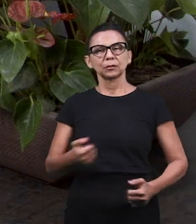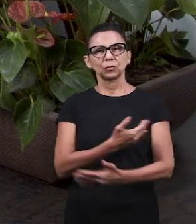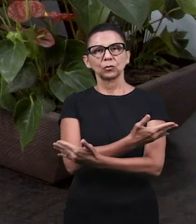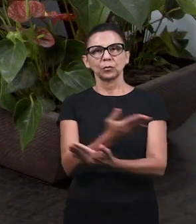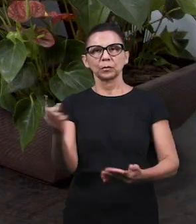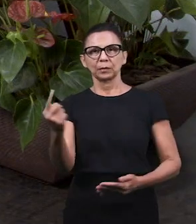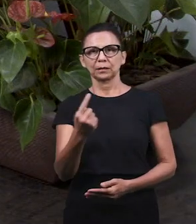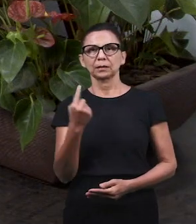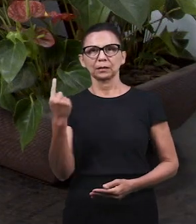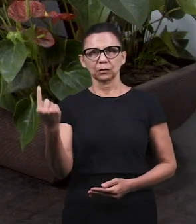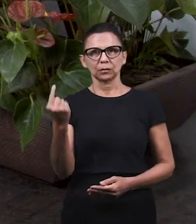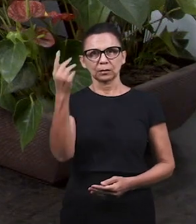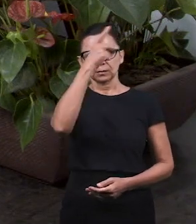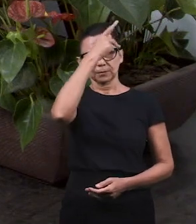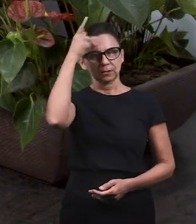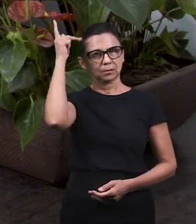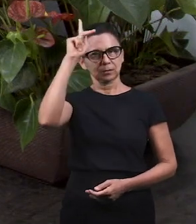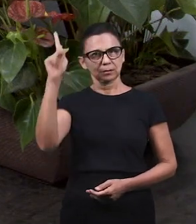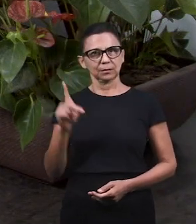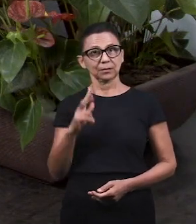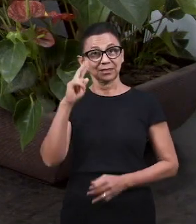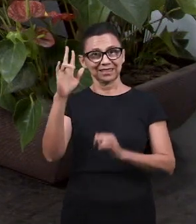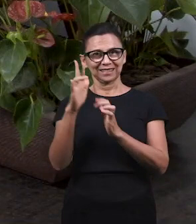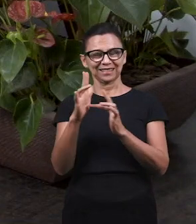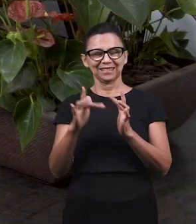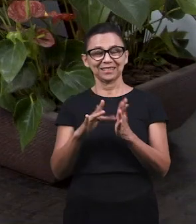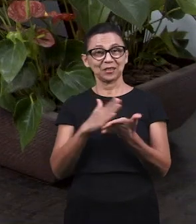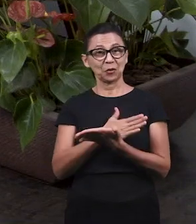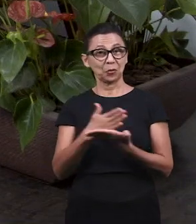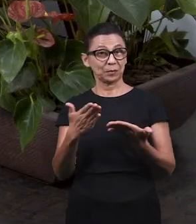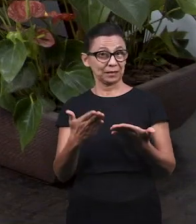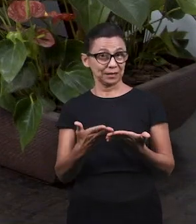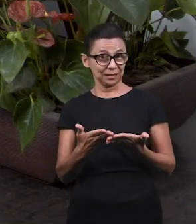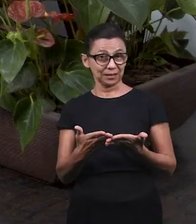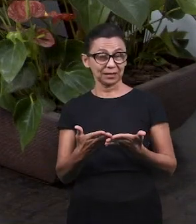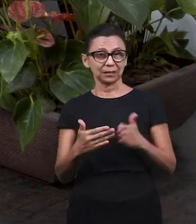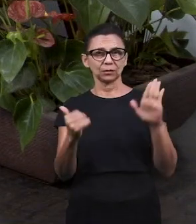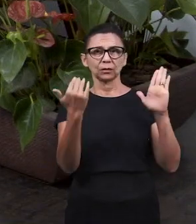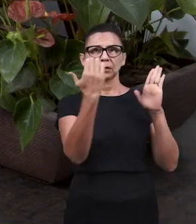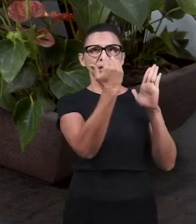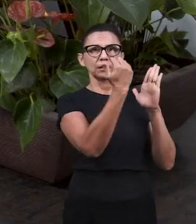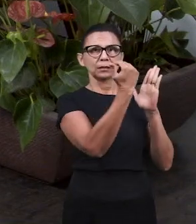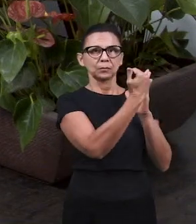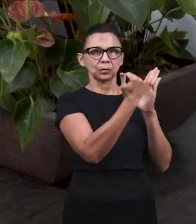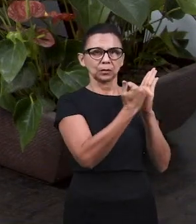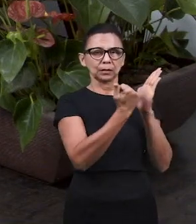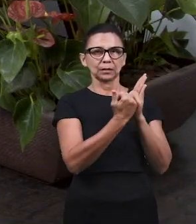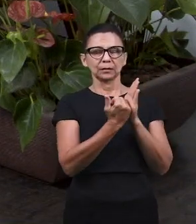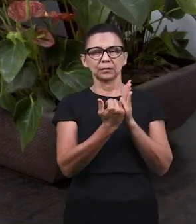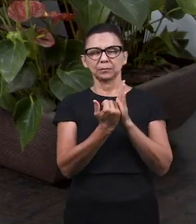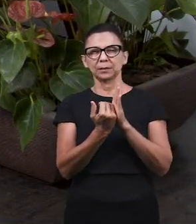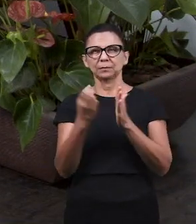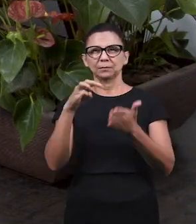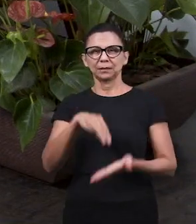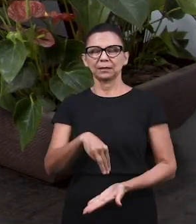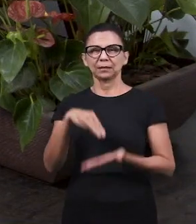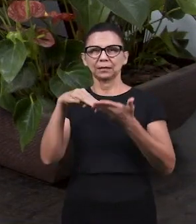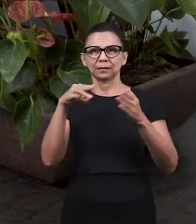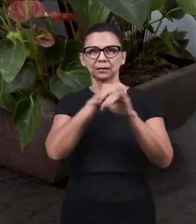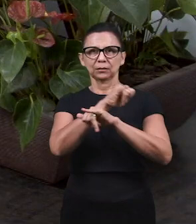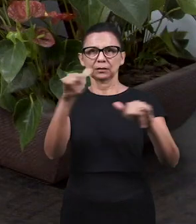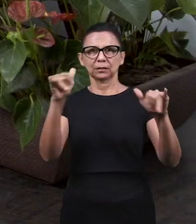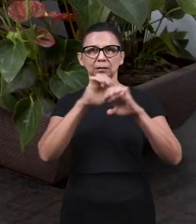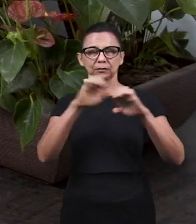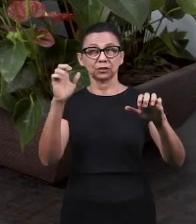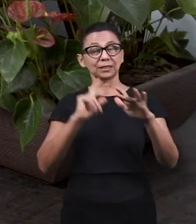Je salue à tous dans la paix du Seigneur Jésus. Nous sommes en train de commencer maintenant une édition de plus de la